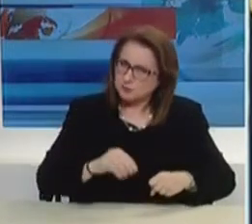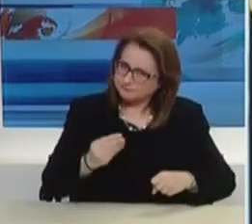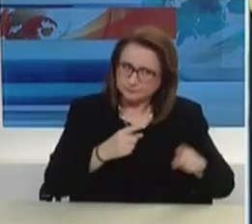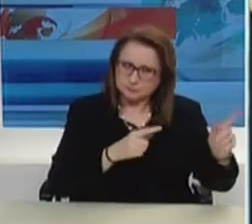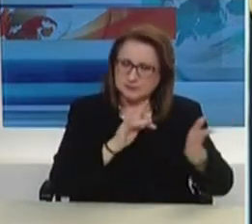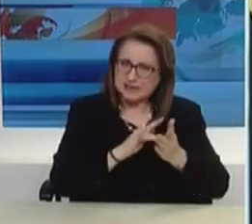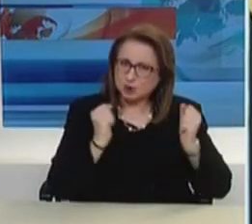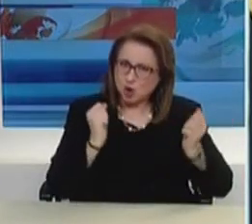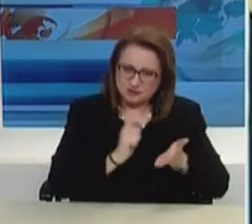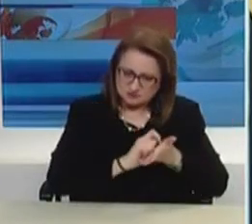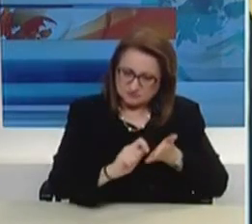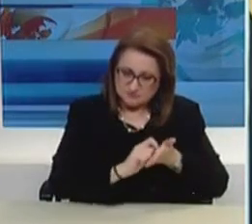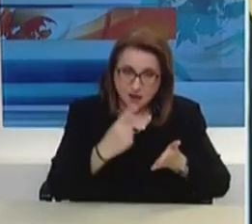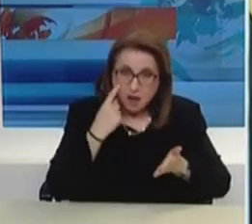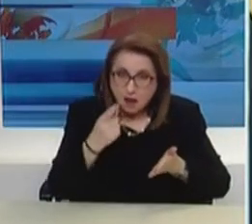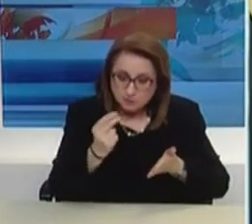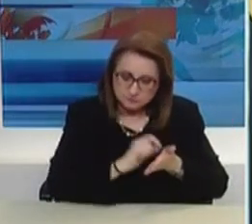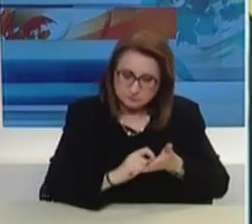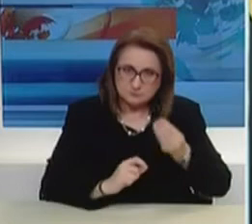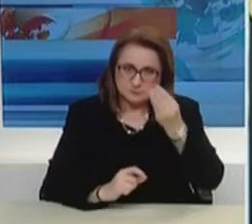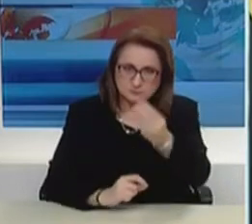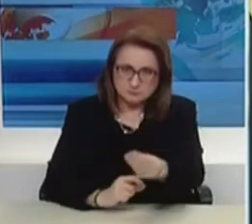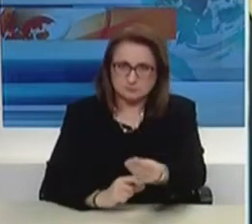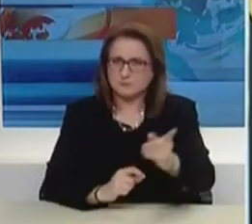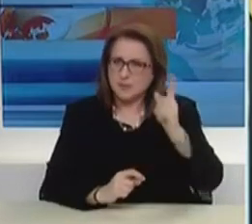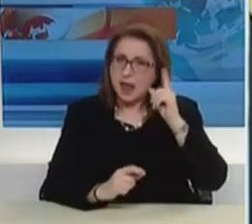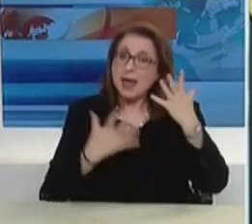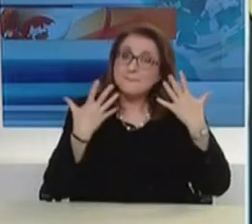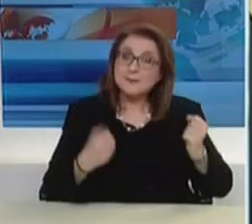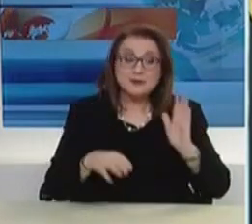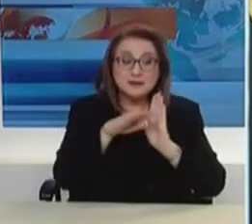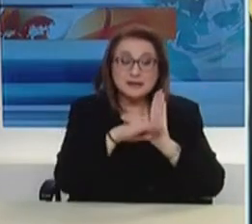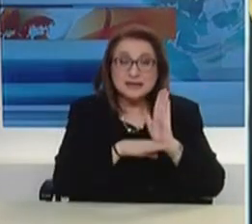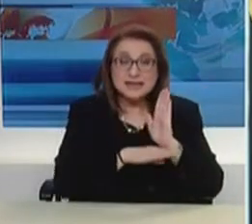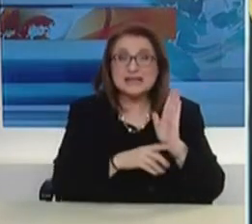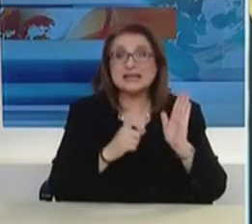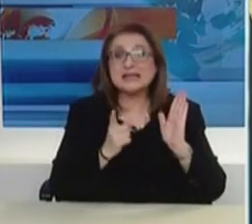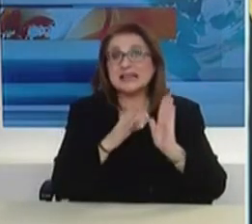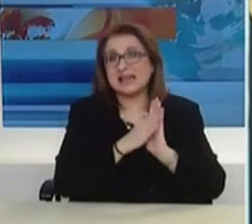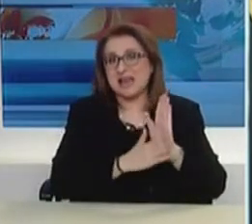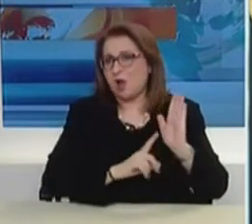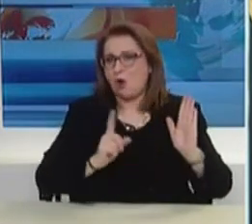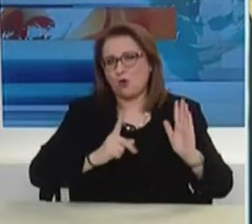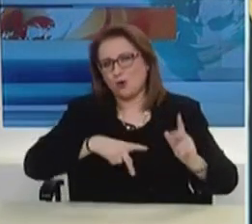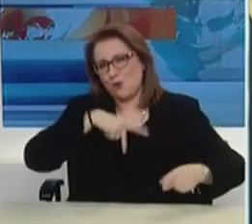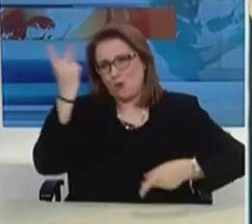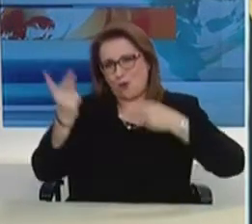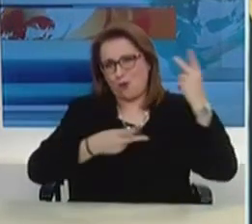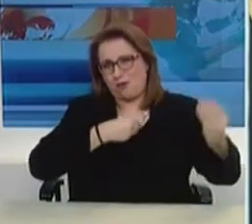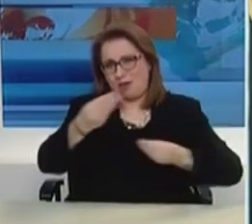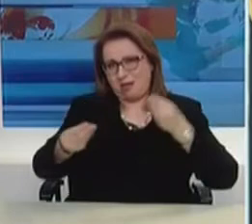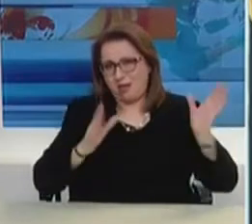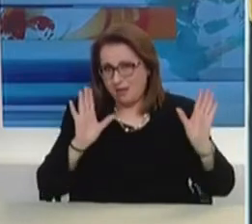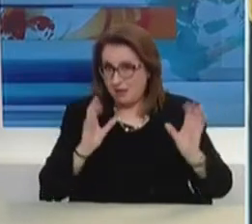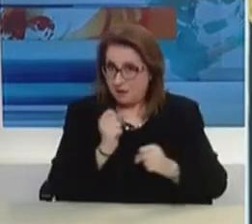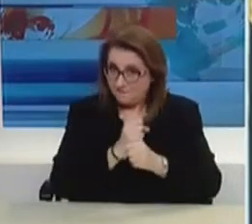Άνθρωποι αυξημένου κινδύνου, άνθρωποι που έχουν κάποια κλινικά κριτήρια τα οποία επιβάλλουν τη χορήγηση μιας αγωγής υπό παρακολούθηση, γιατί κάθε φάρμακο